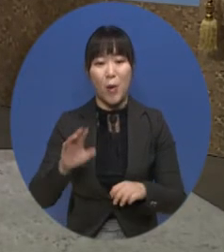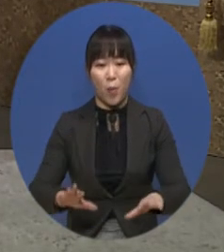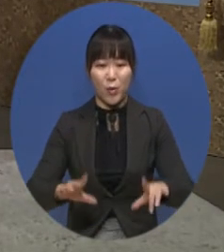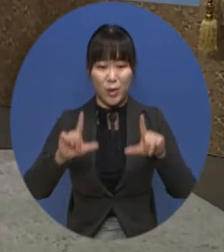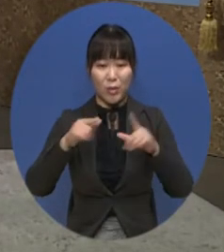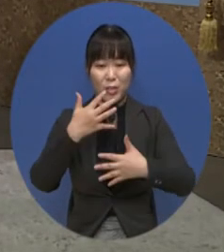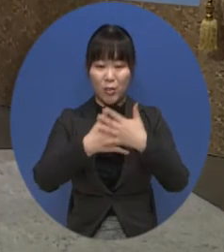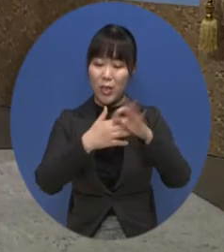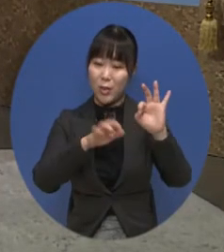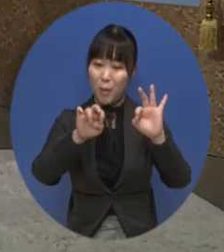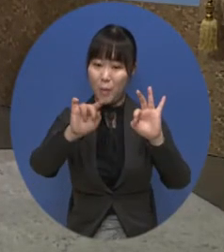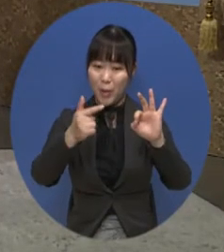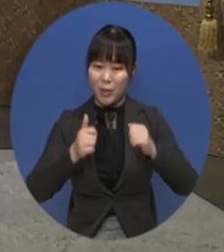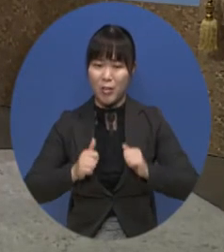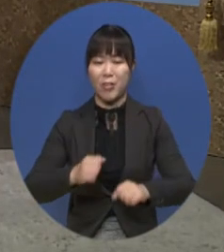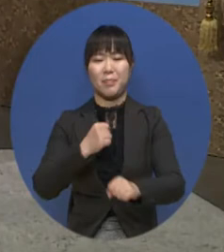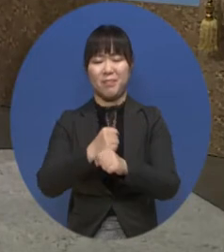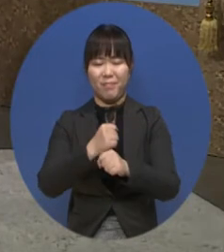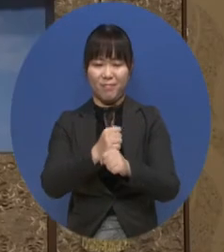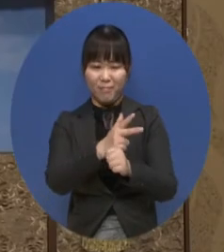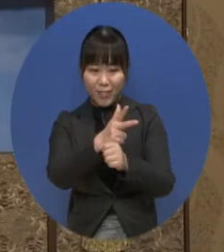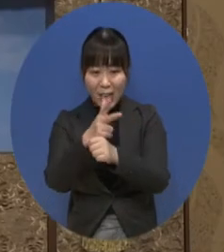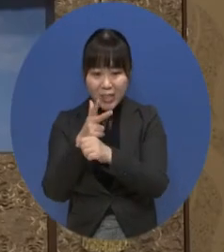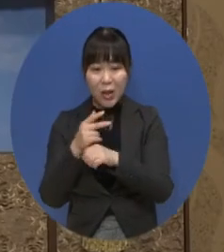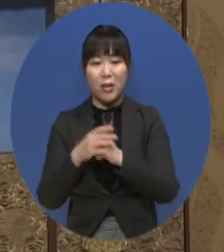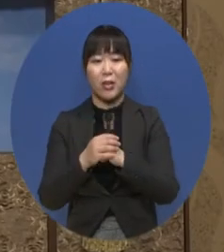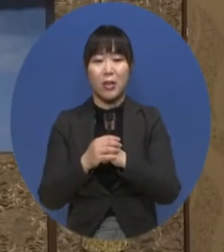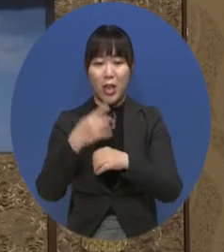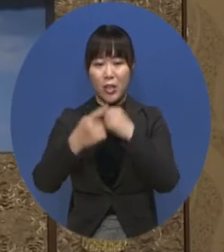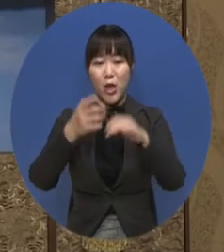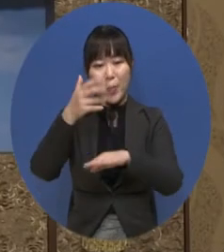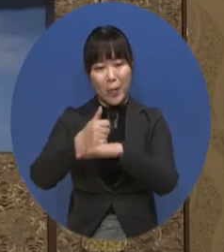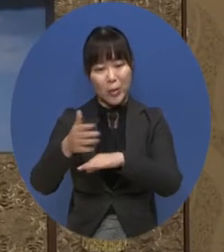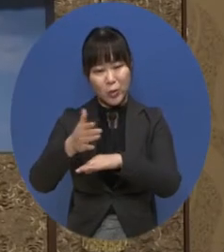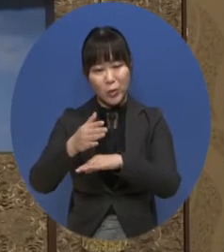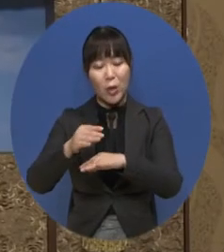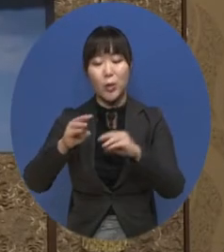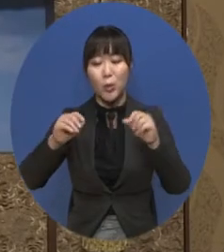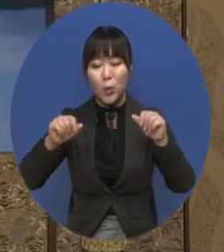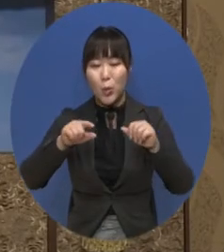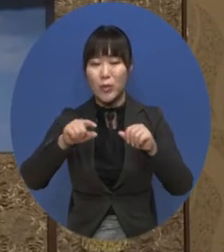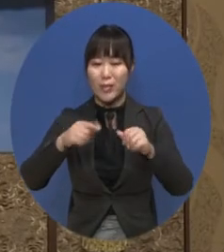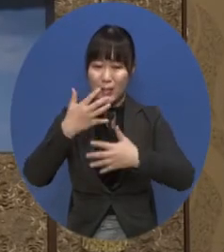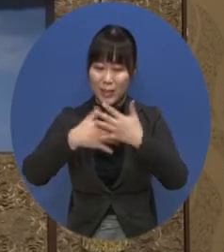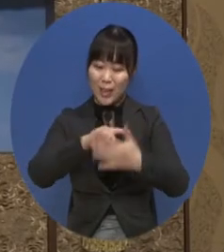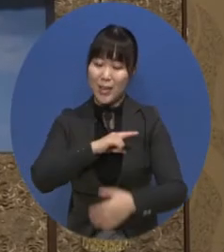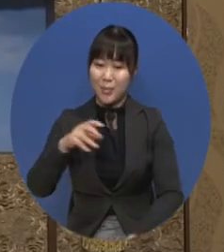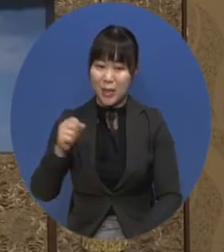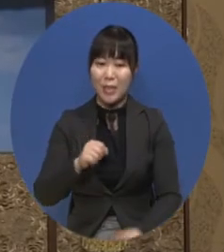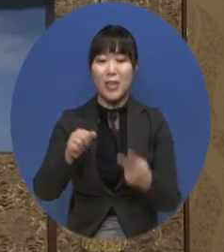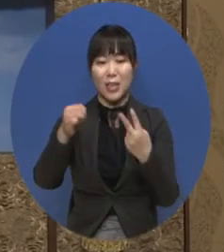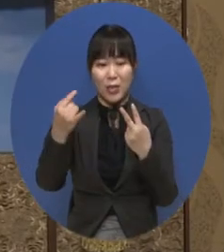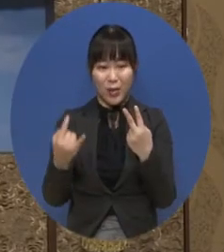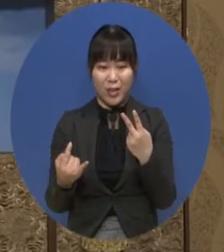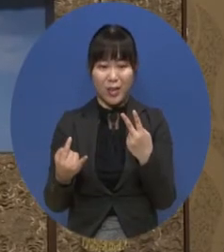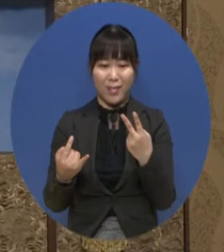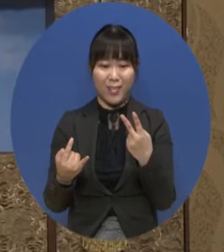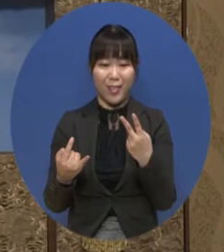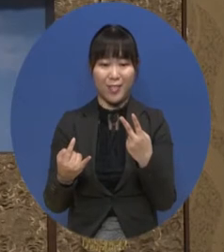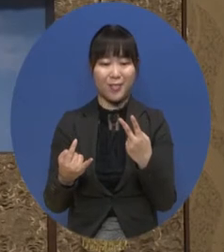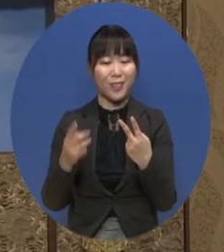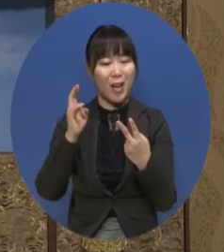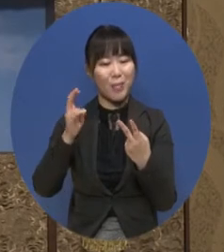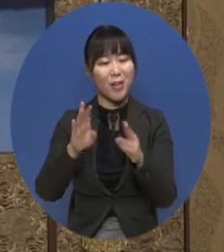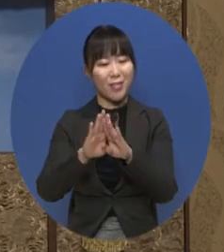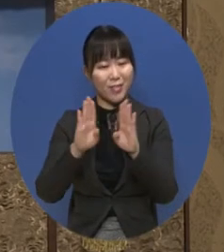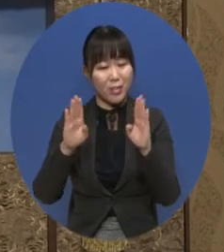네. 영상 10편을 또 열심히 만들고 연말쯤에 이제 토요극장의 이름으로 네. 2회 토요극장을 열게